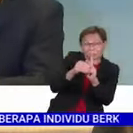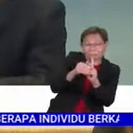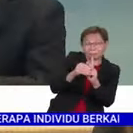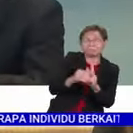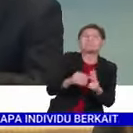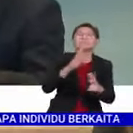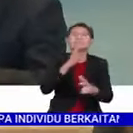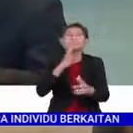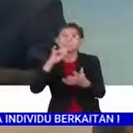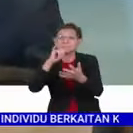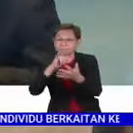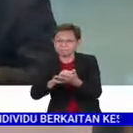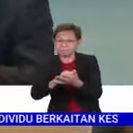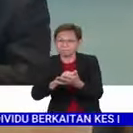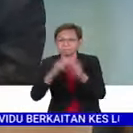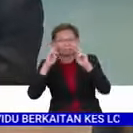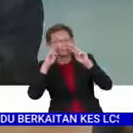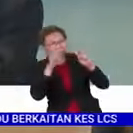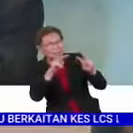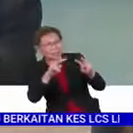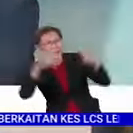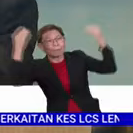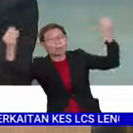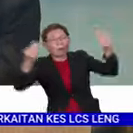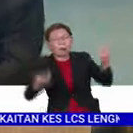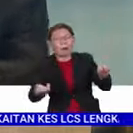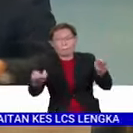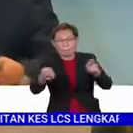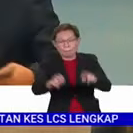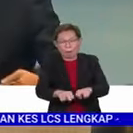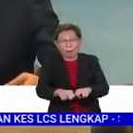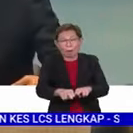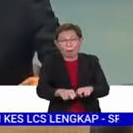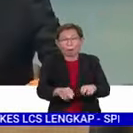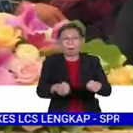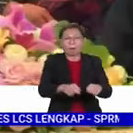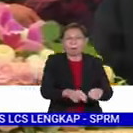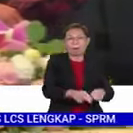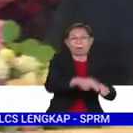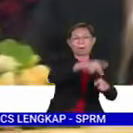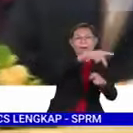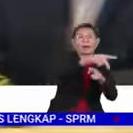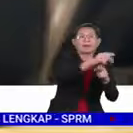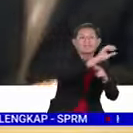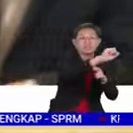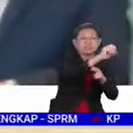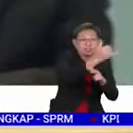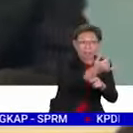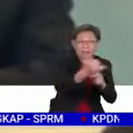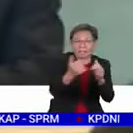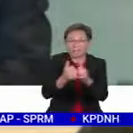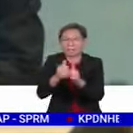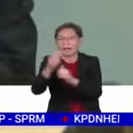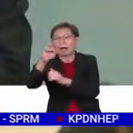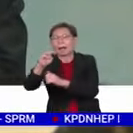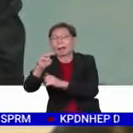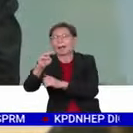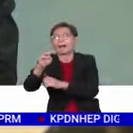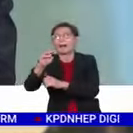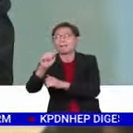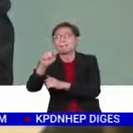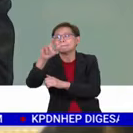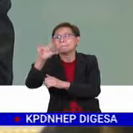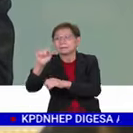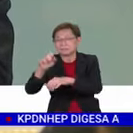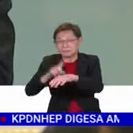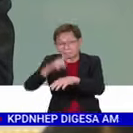Beliau berkata demikian selepas menyaksikan majlis menandatangani antara Tanjung Ratna Sdn Bhd dan Maxis di